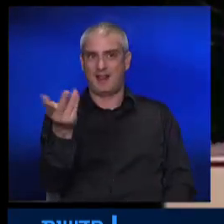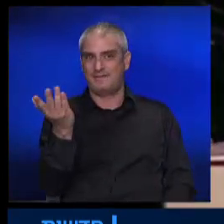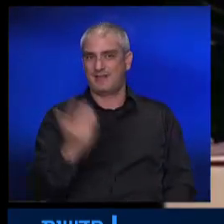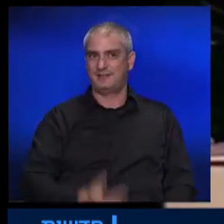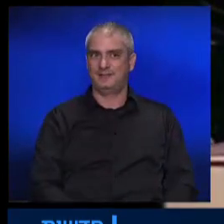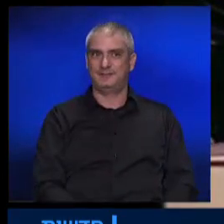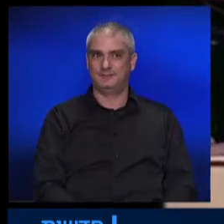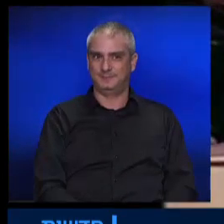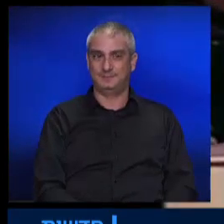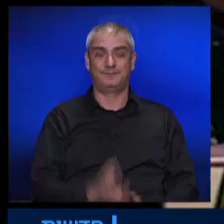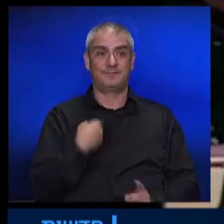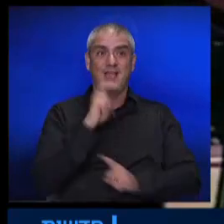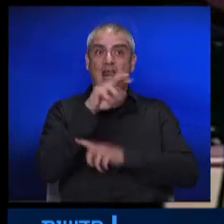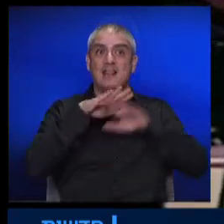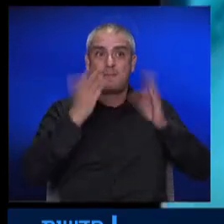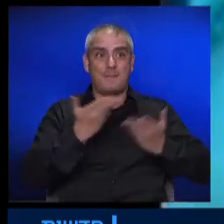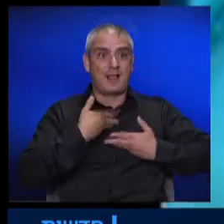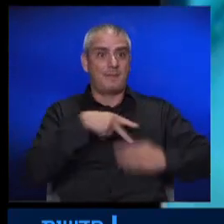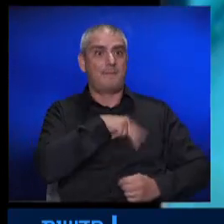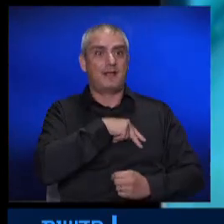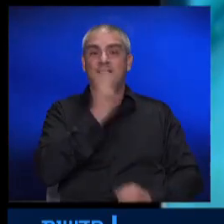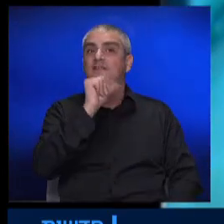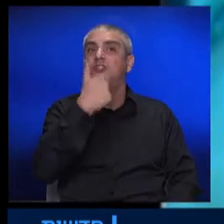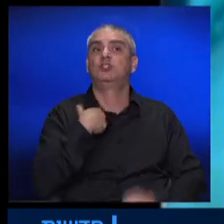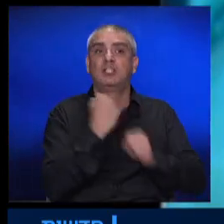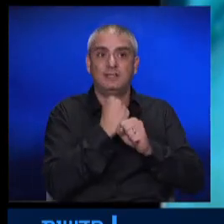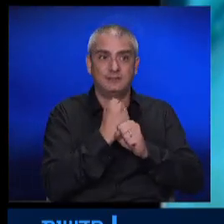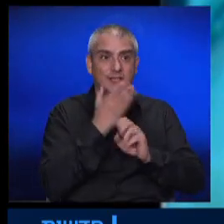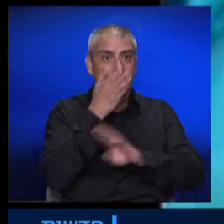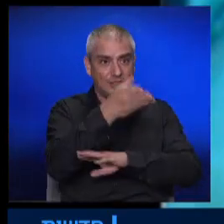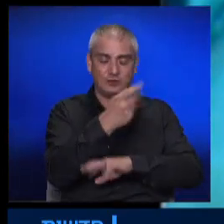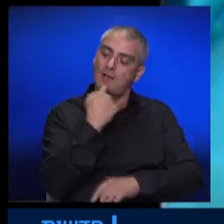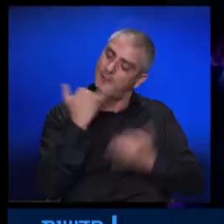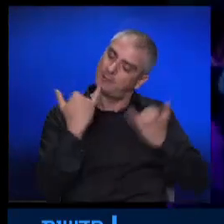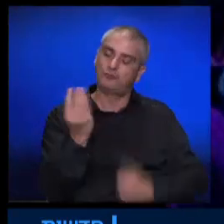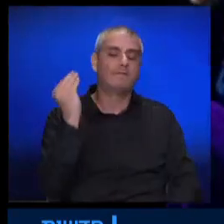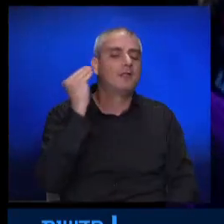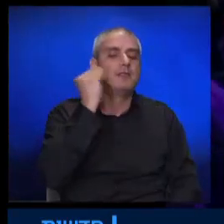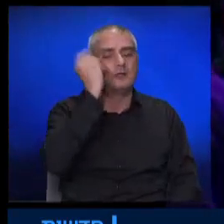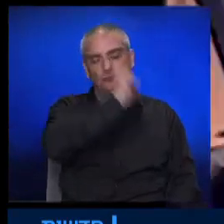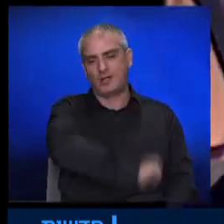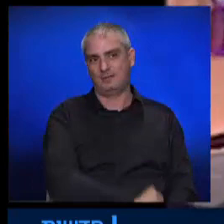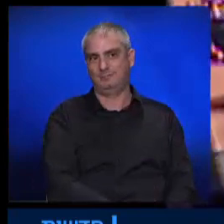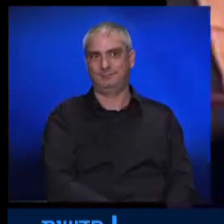כשעליתי לבמה לקבל את הפרס, דבר ראשון שעשיתי, ניגשתי אליה ואמרתי לה, עכשיו הנשיקה.